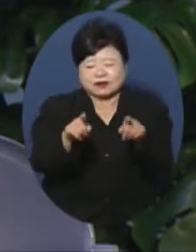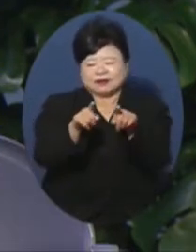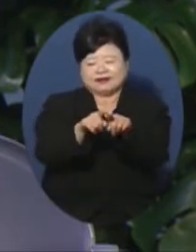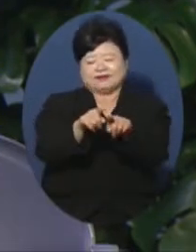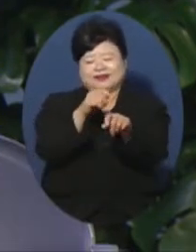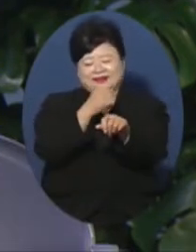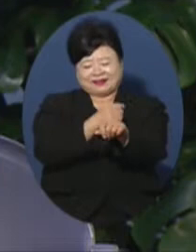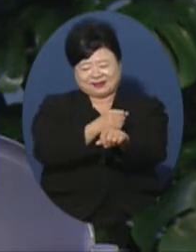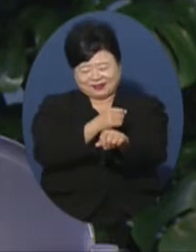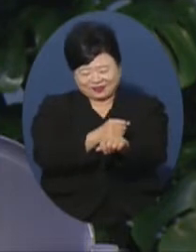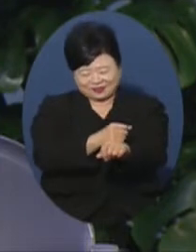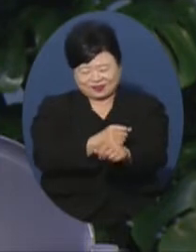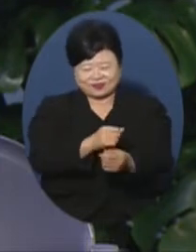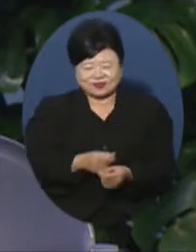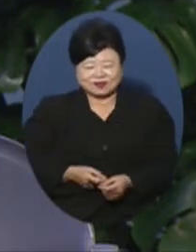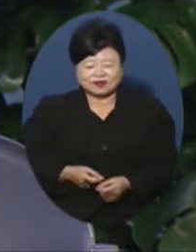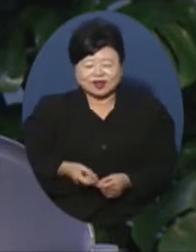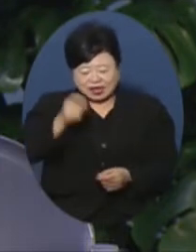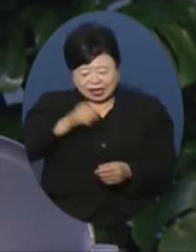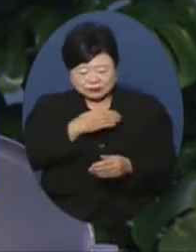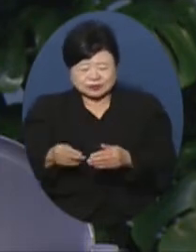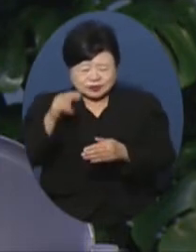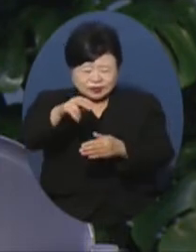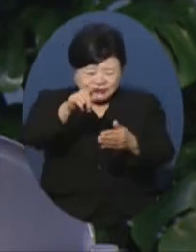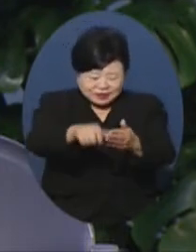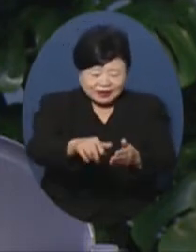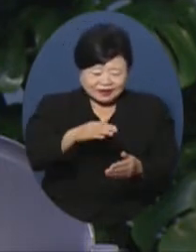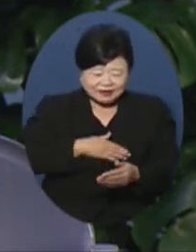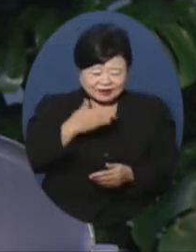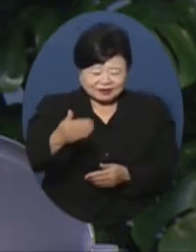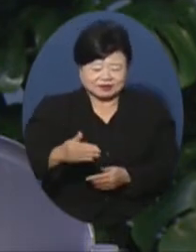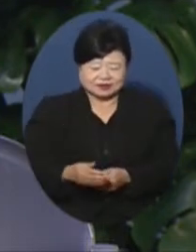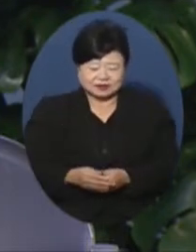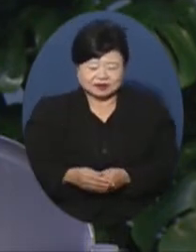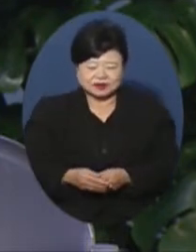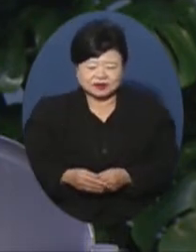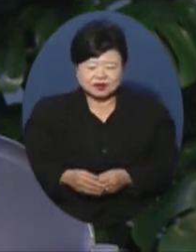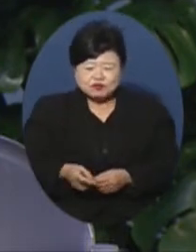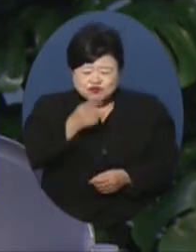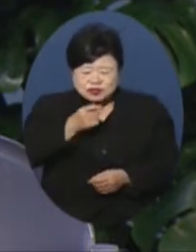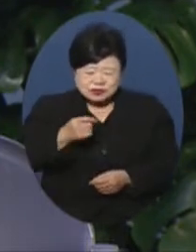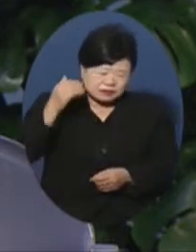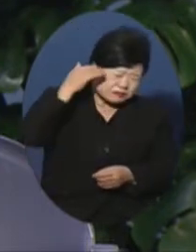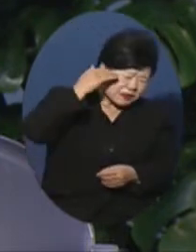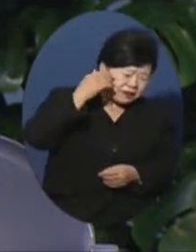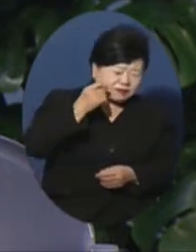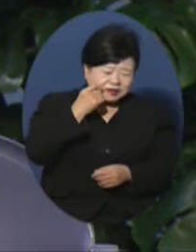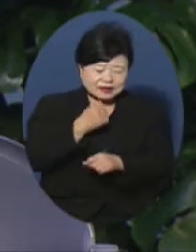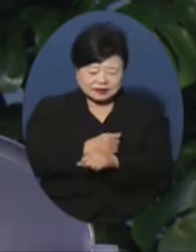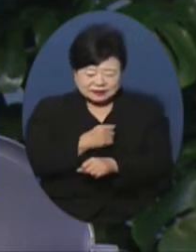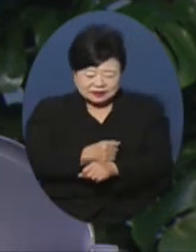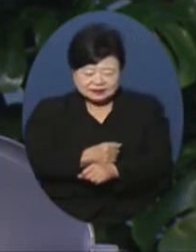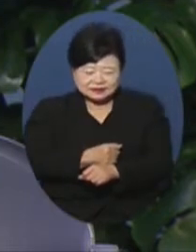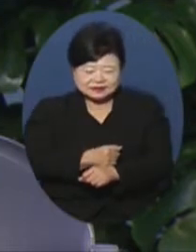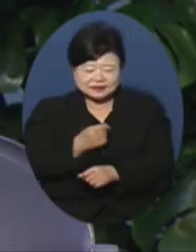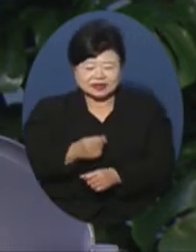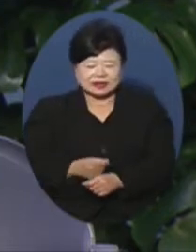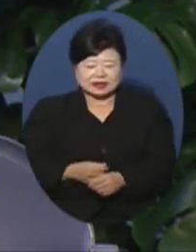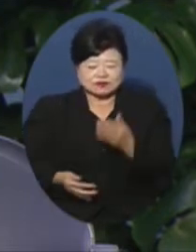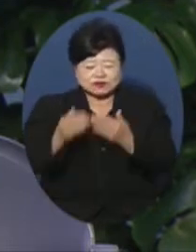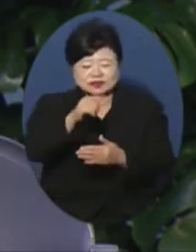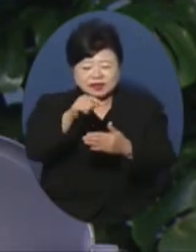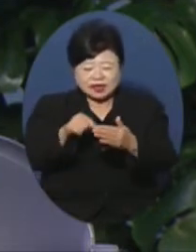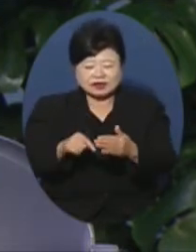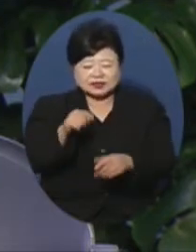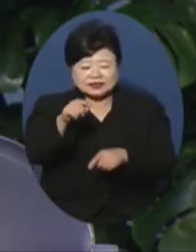때 내가 너와 함께 할 것이라. 강을 건널 때 물이 너를 침몰하지 못할 것이며